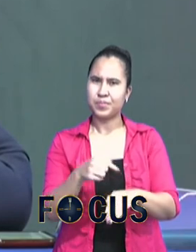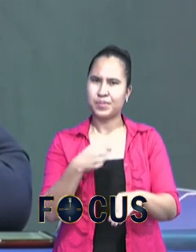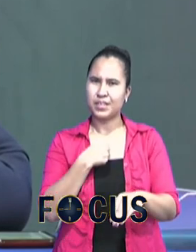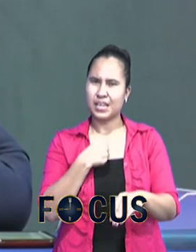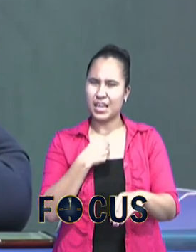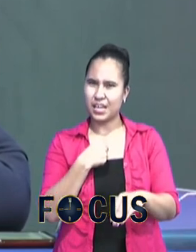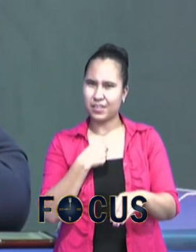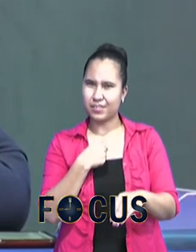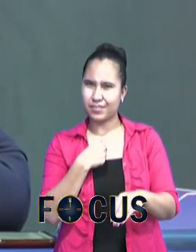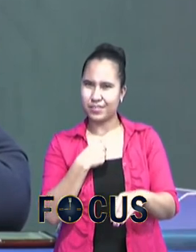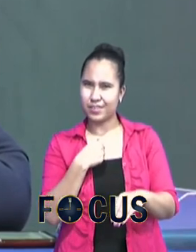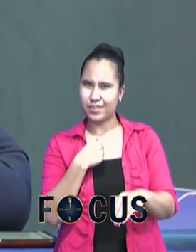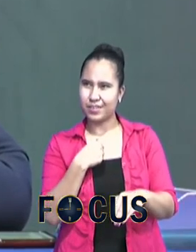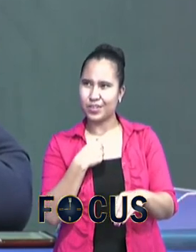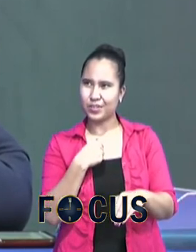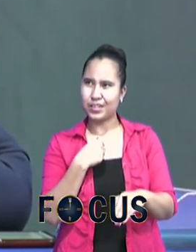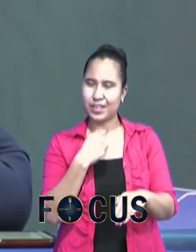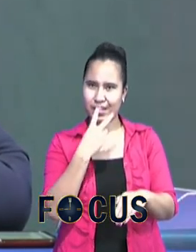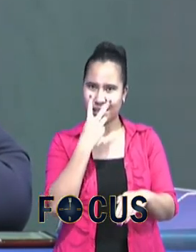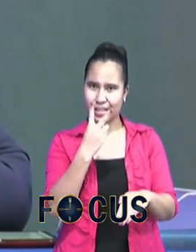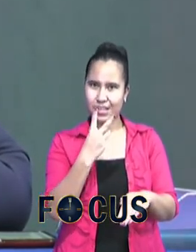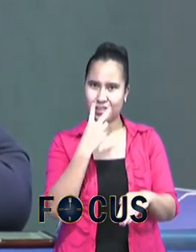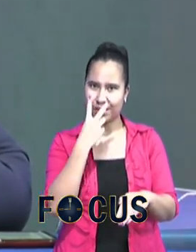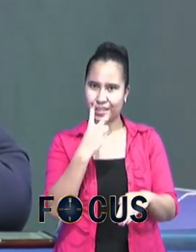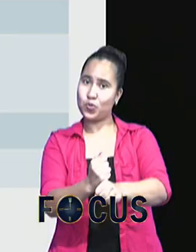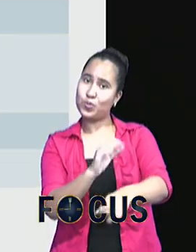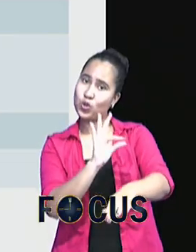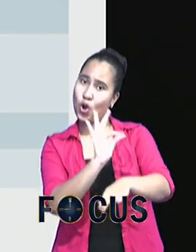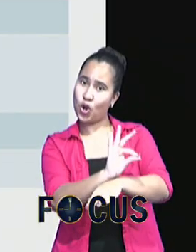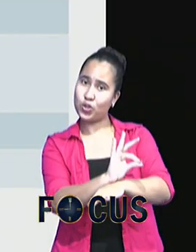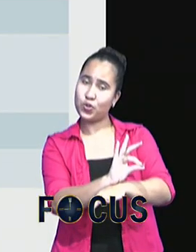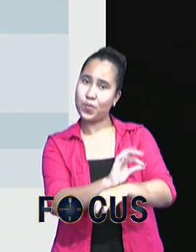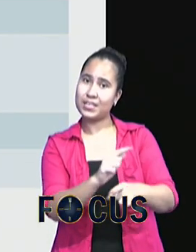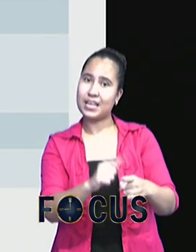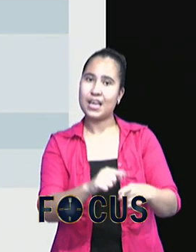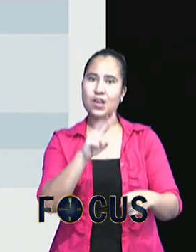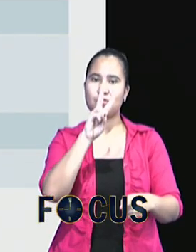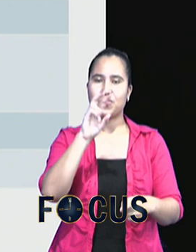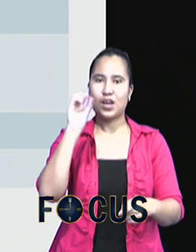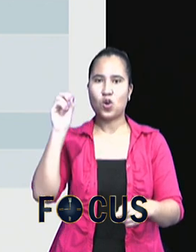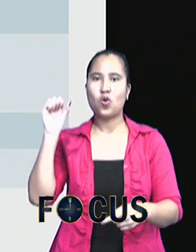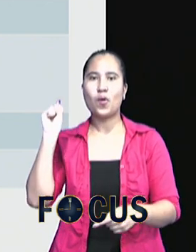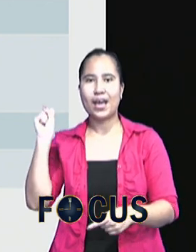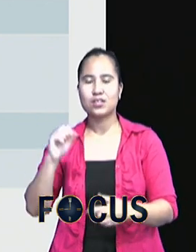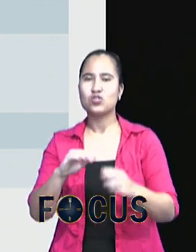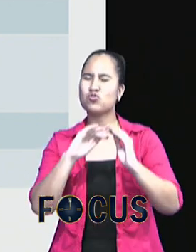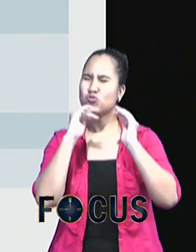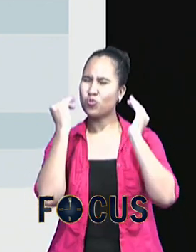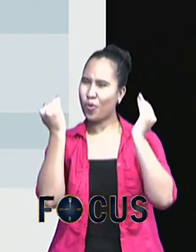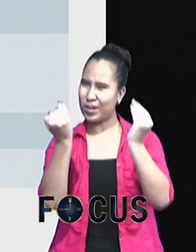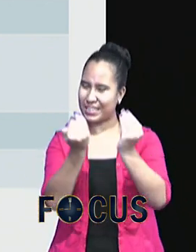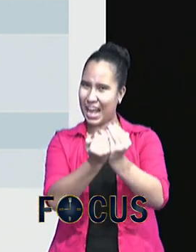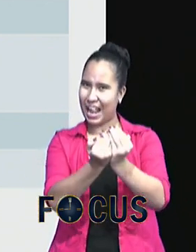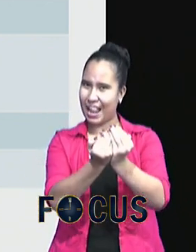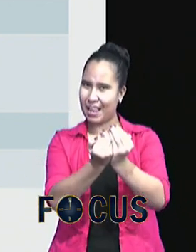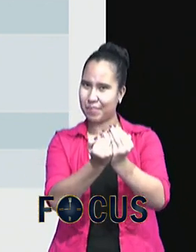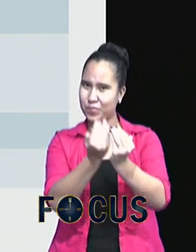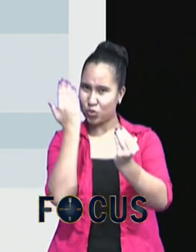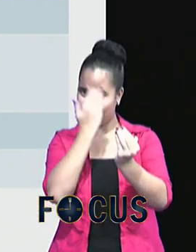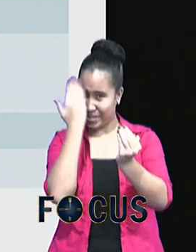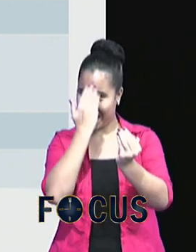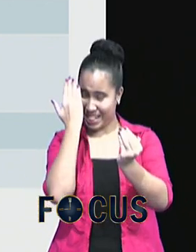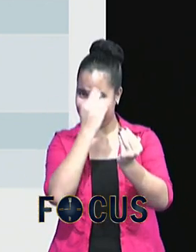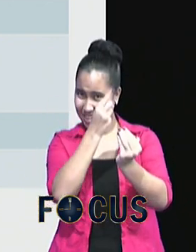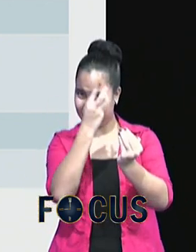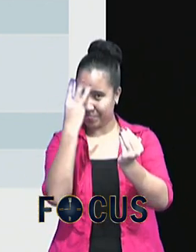kan zien, om hoeveel scholen het gaat landelijk. Totaal gaat het om